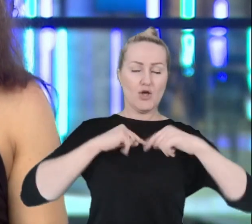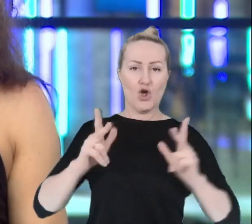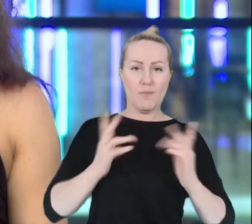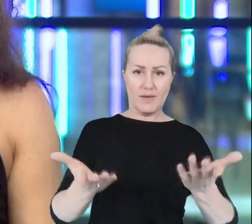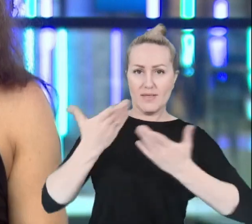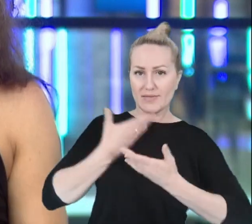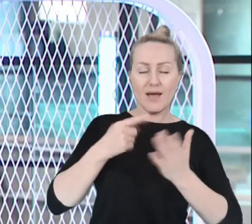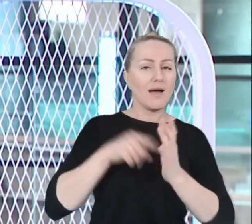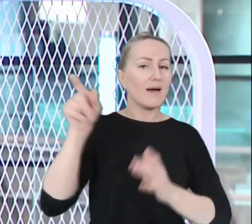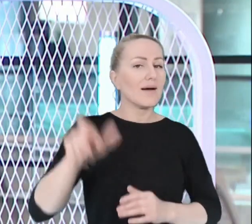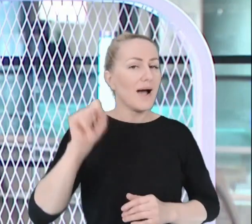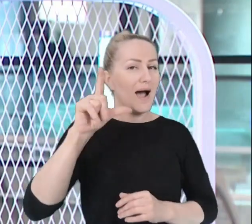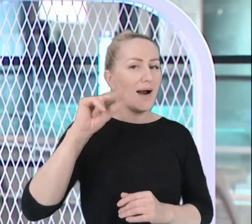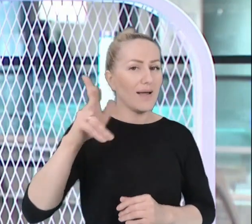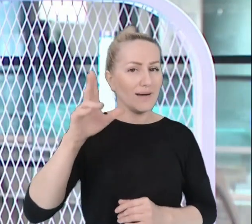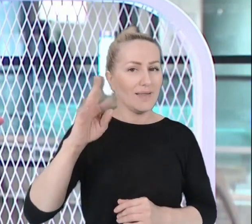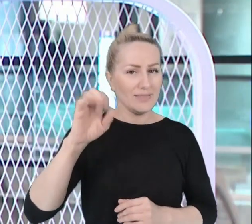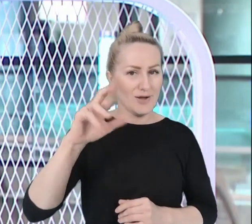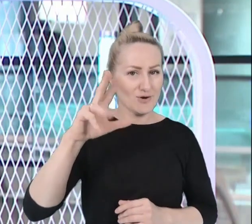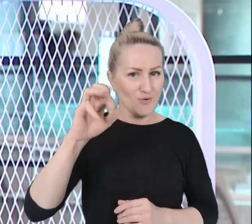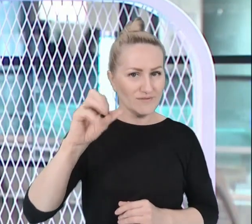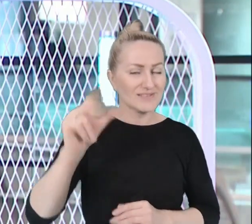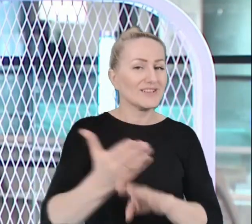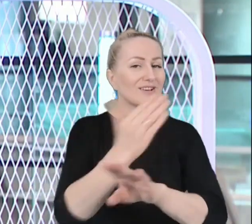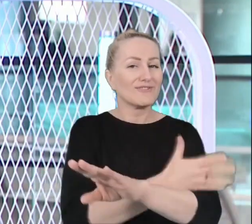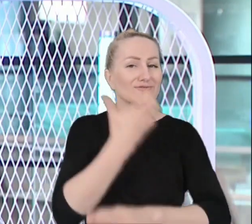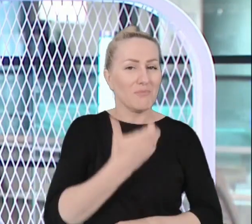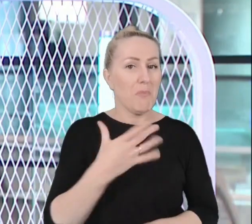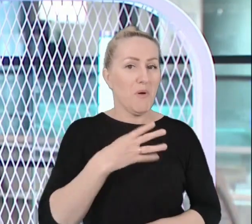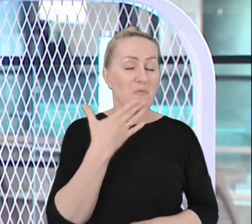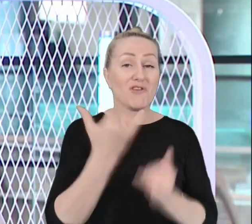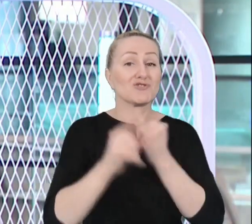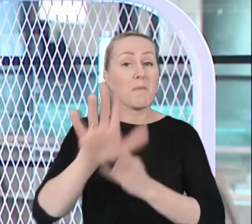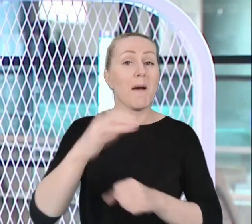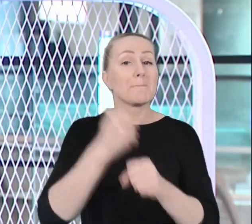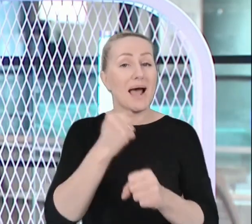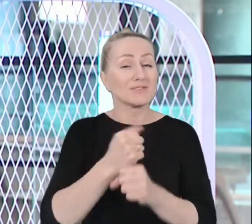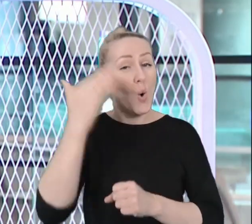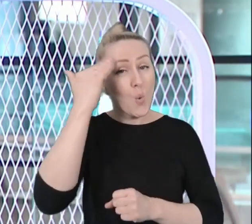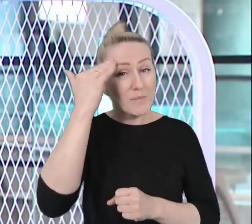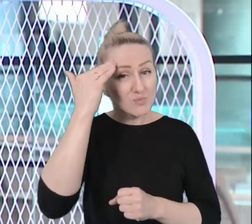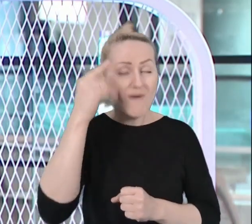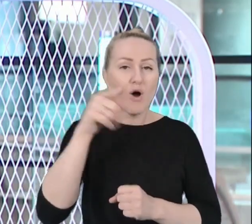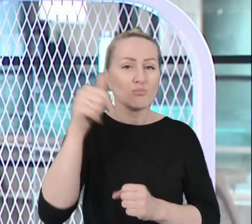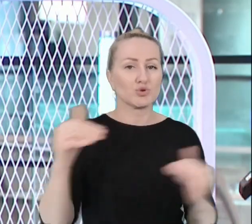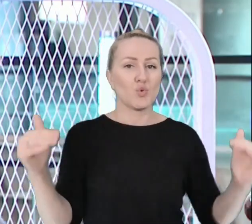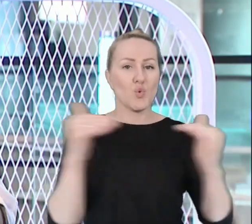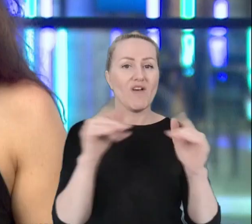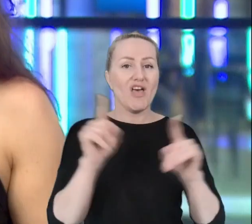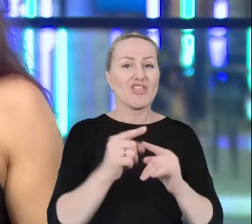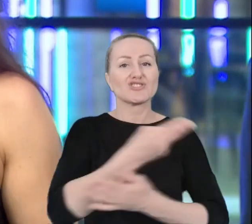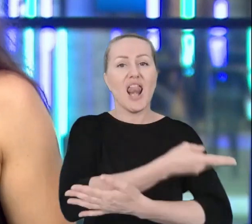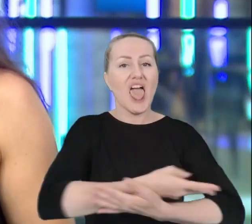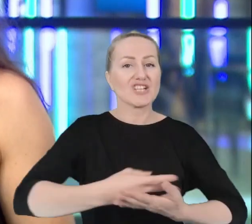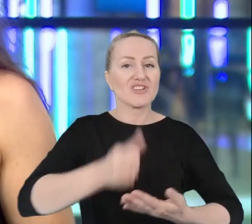poprzednim panelu, że teraz mówi się o tym, że jeśli masz pracę umysłową, to musisz równoważyć ją leżeniem na trawniku. I ja mam